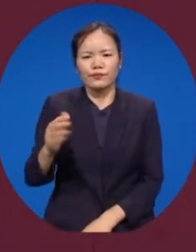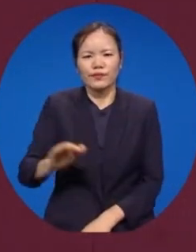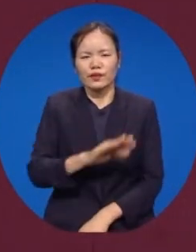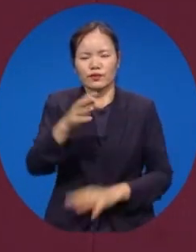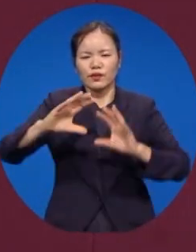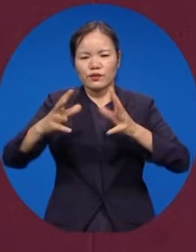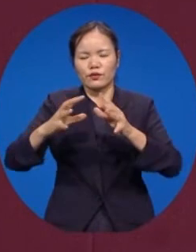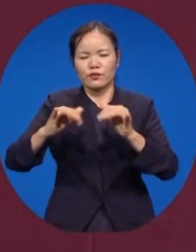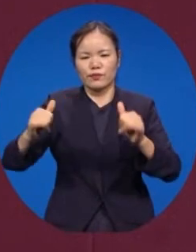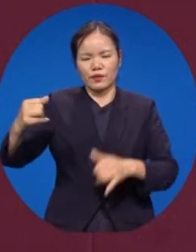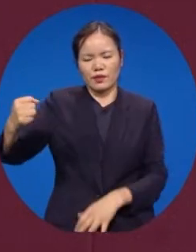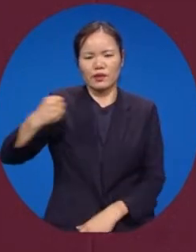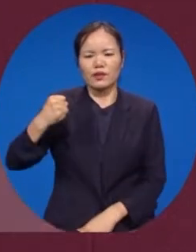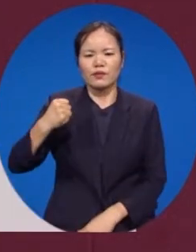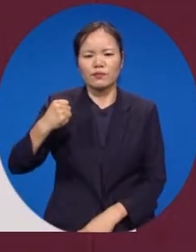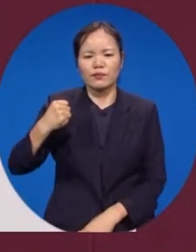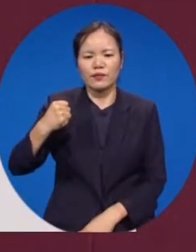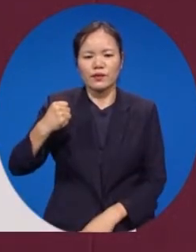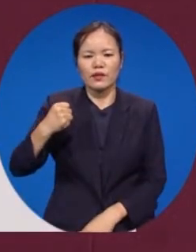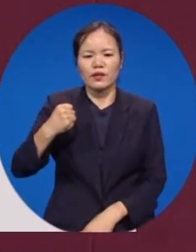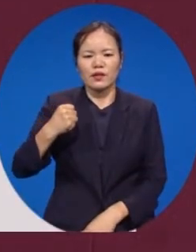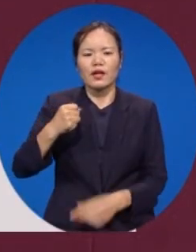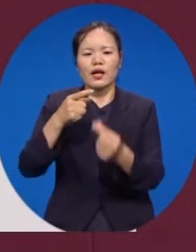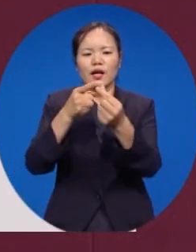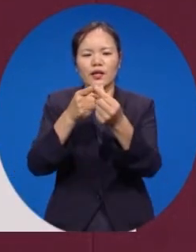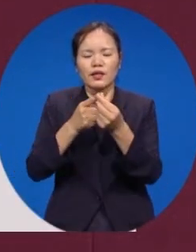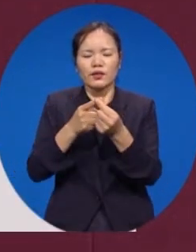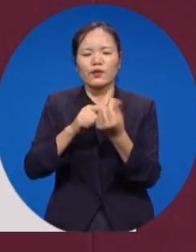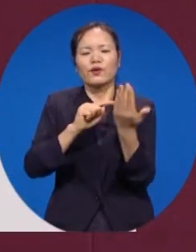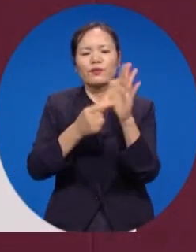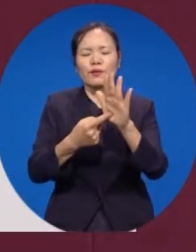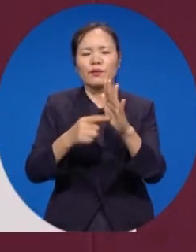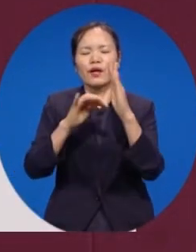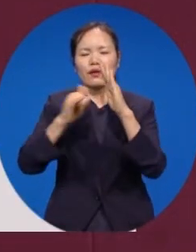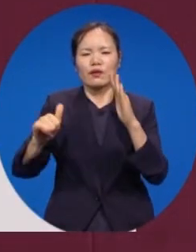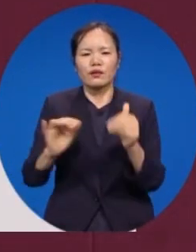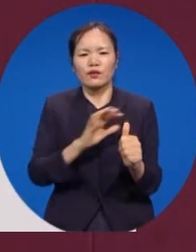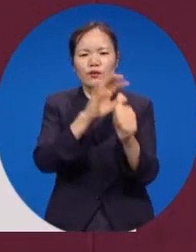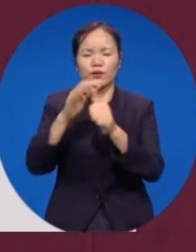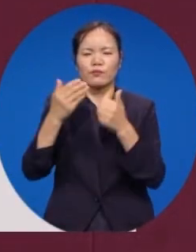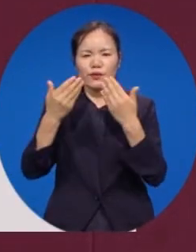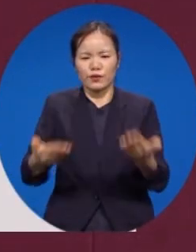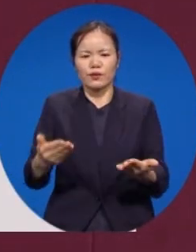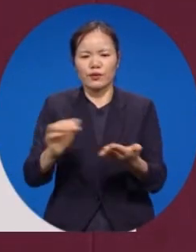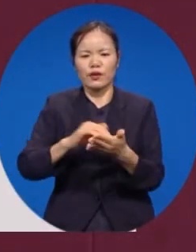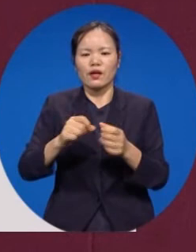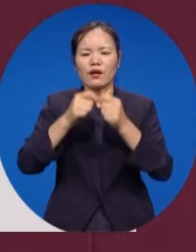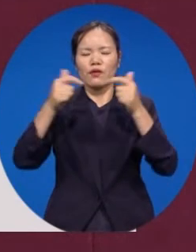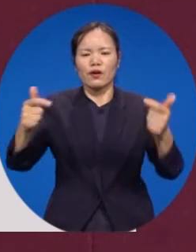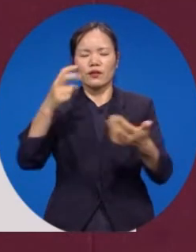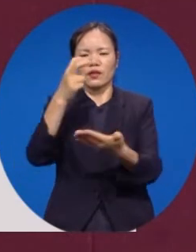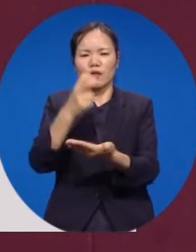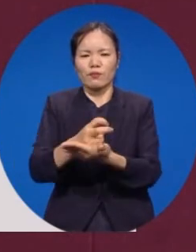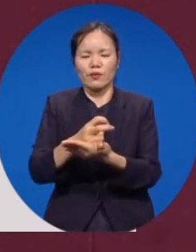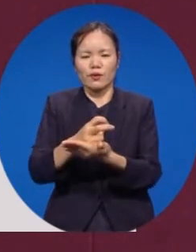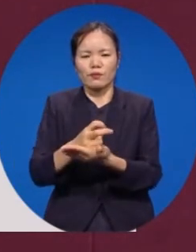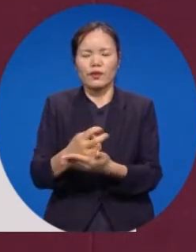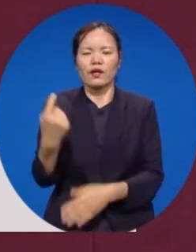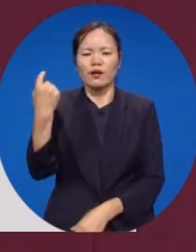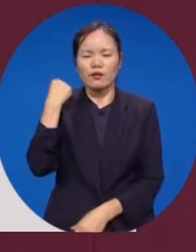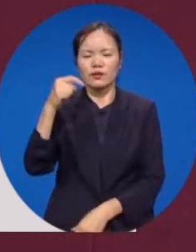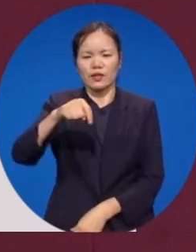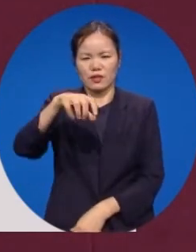국민의힘이 당론 1호 법안으로 내어놓은 가족 돌봄 휴가 확대 법안이 어제 이 자리